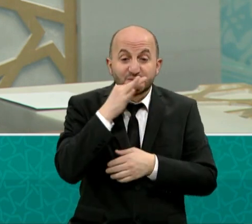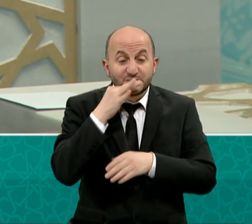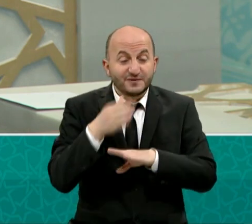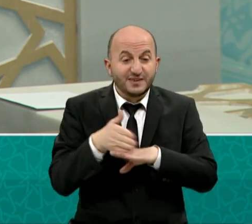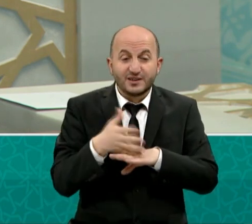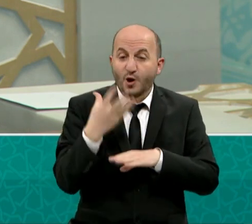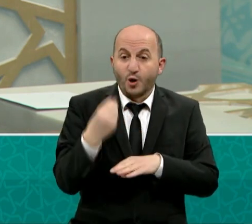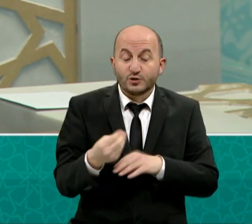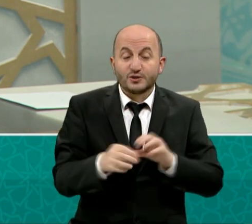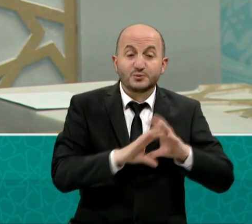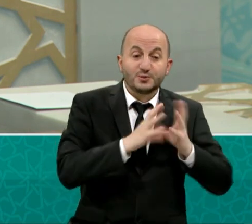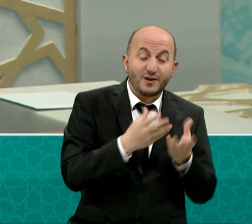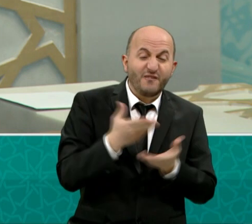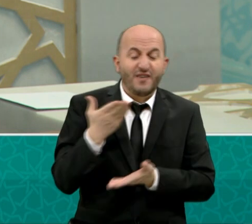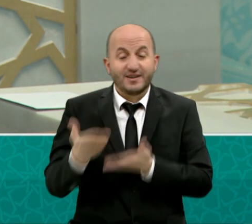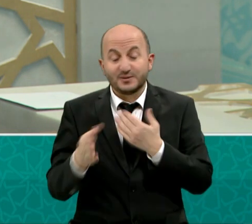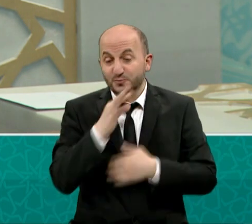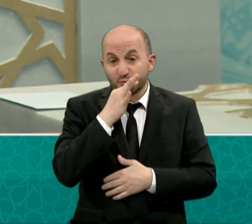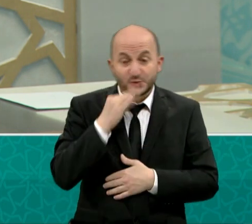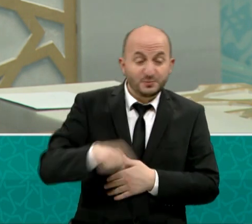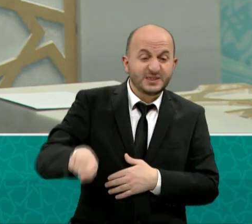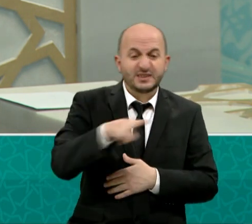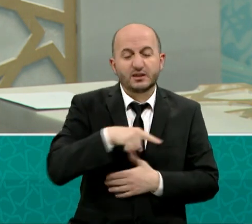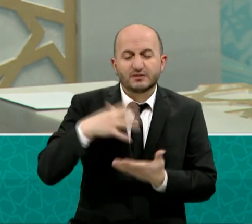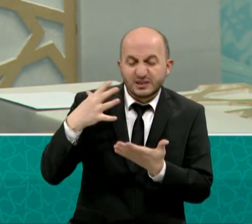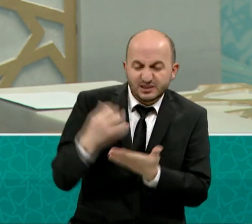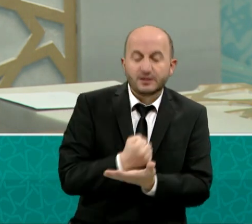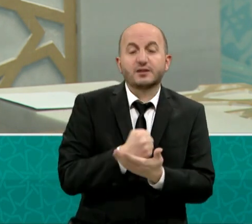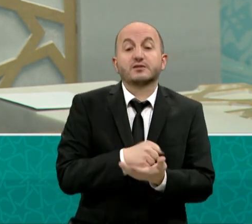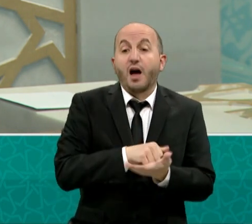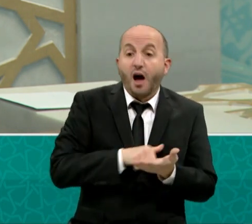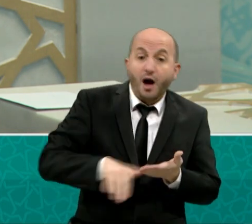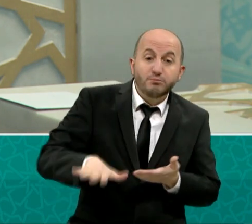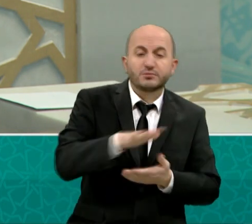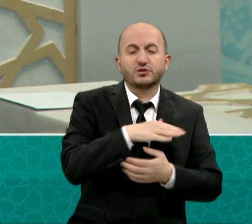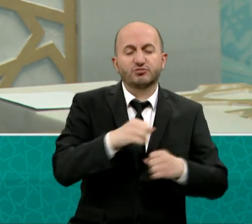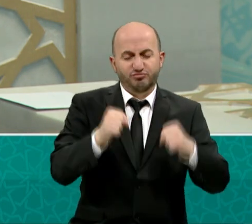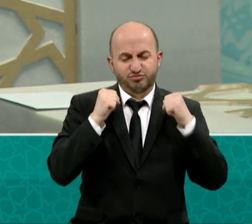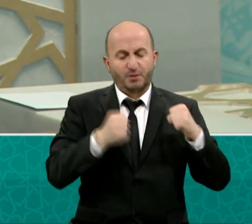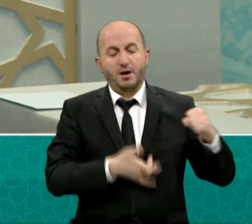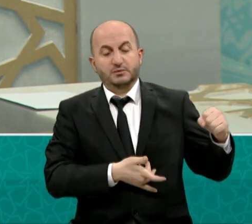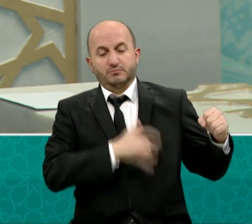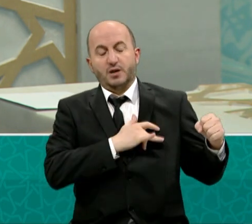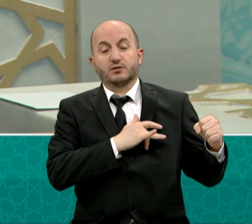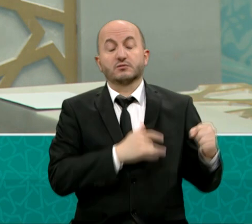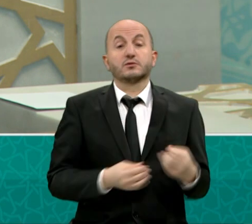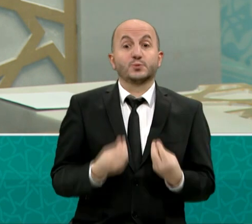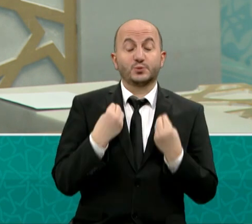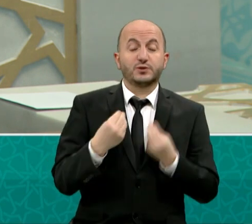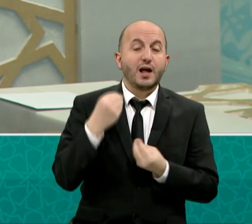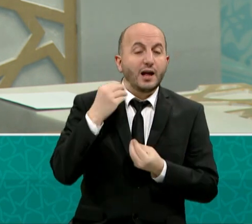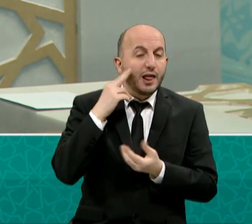olacak, dünya ahiret mutluluğunu bizlere kazandıracak Rabbim hepimize sağlam, sahih bir iman, salih